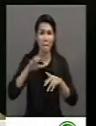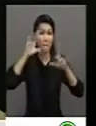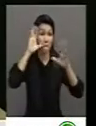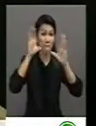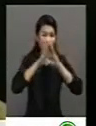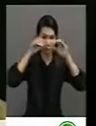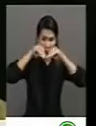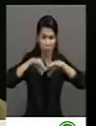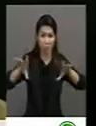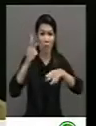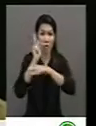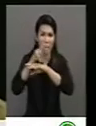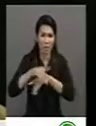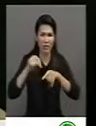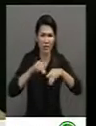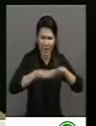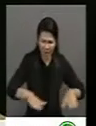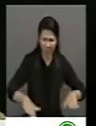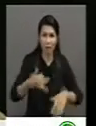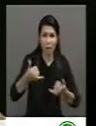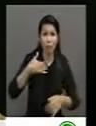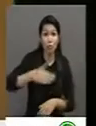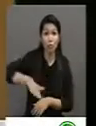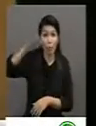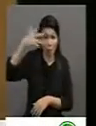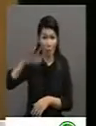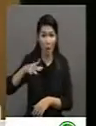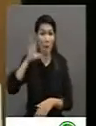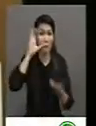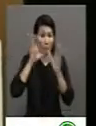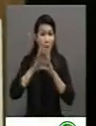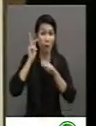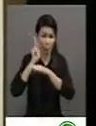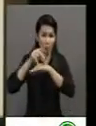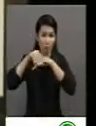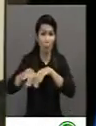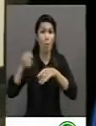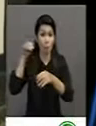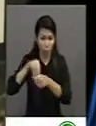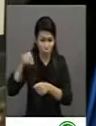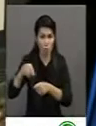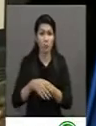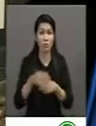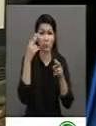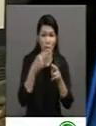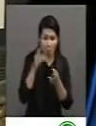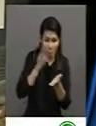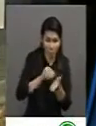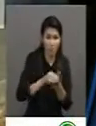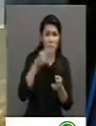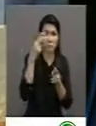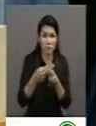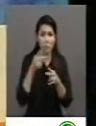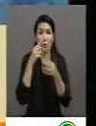ชร์ในโลกออนไลน์เนี่ยตั้งแต่เขายังเป็นเด็กเนี่ยตอนนี้เขาโตมาแล้วเนี่ยภาพนั้นก็ยังถูกแชร์วนอยู่ข้อมูลชื่อสกุลข้อมูลติ